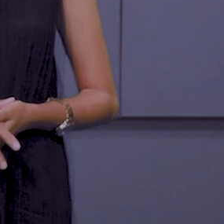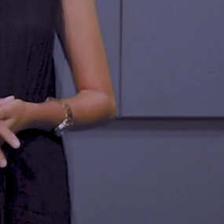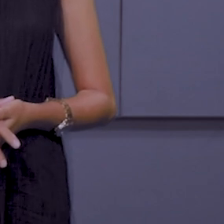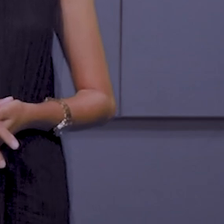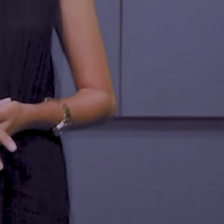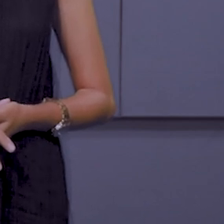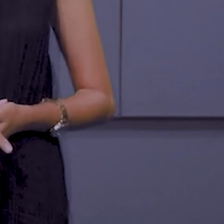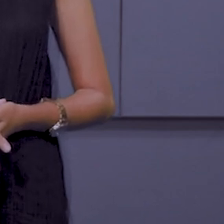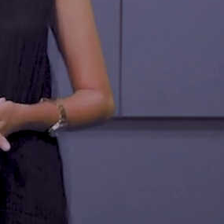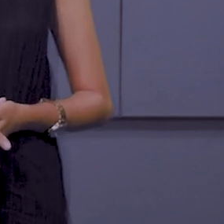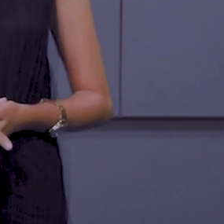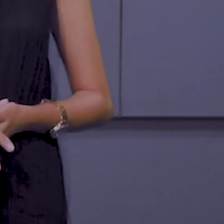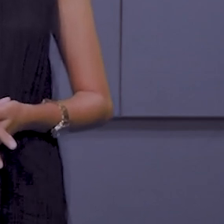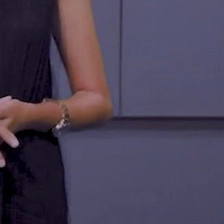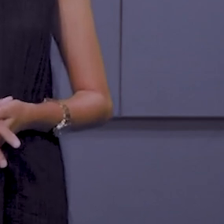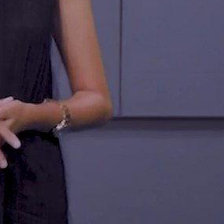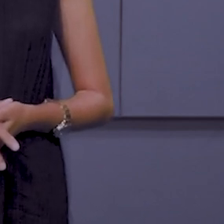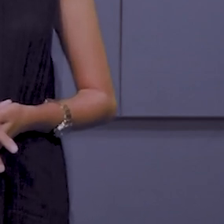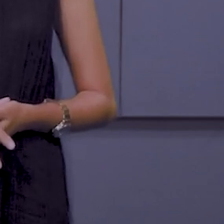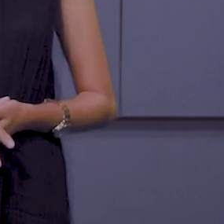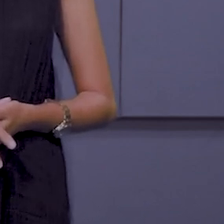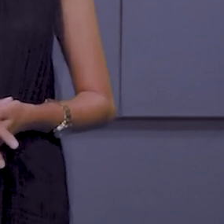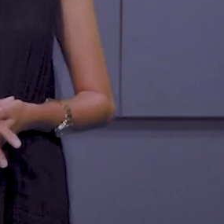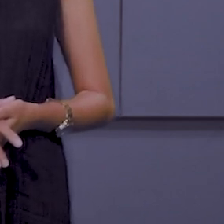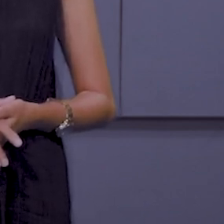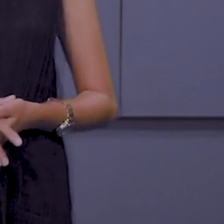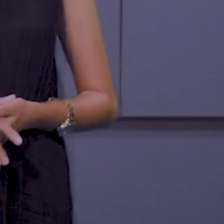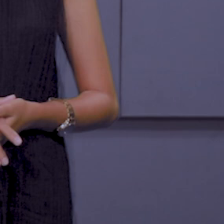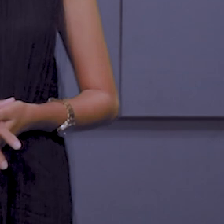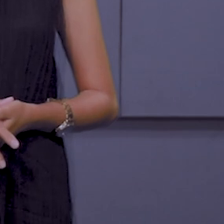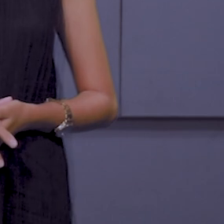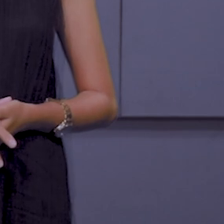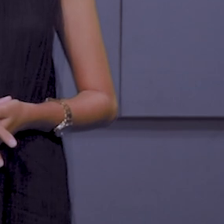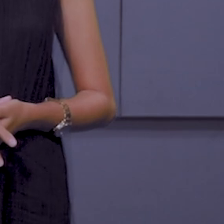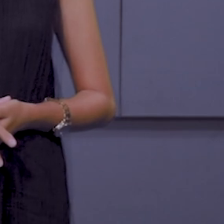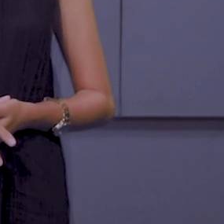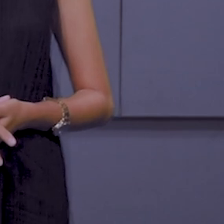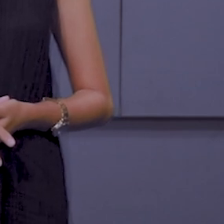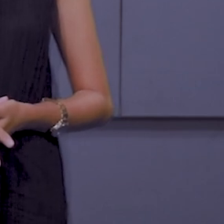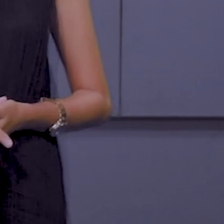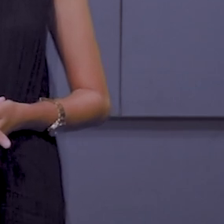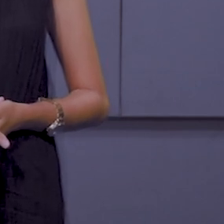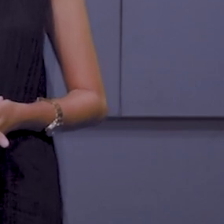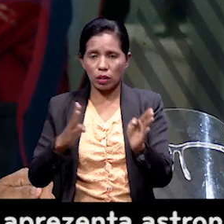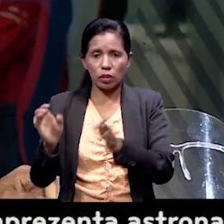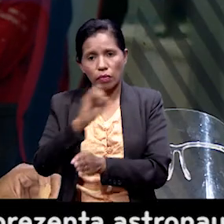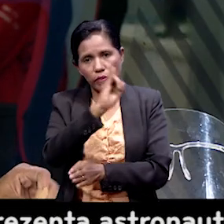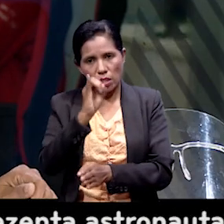Kita harus subscribe, nuhanya butang notifikasi, atau nune kita boleh sila lebih lakon informasi pun usi ami.